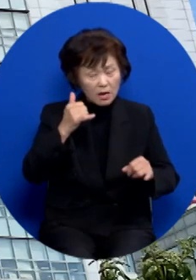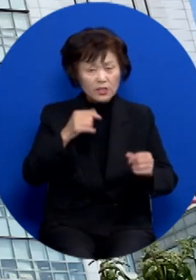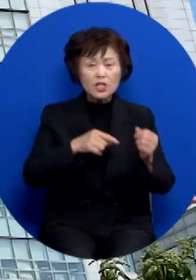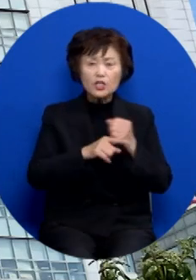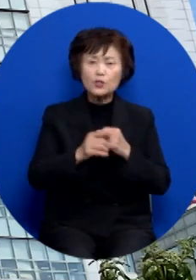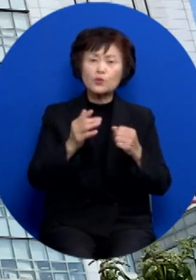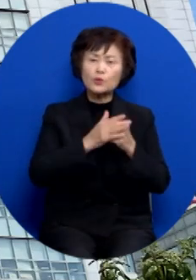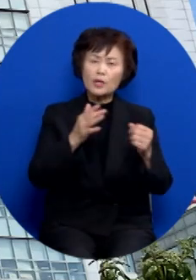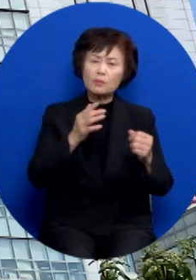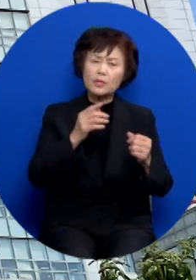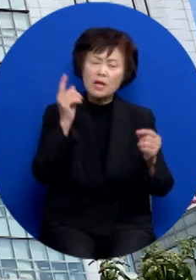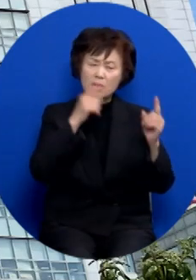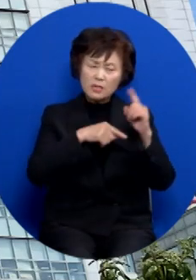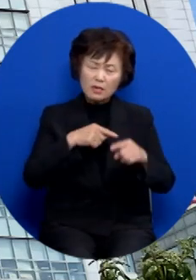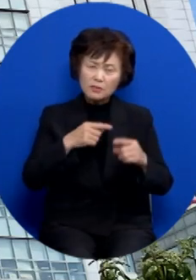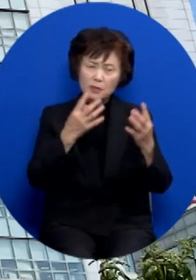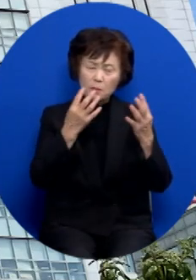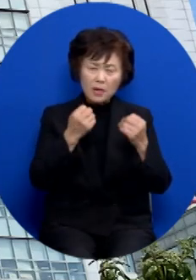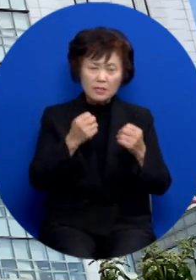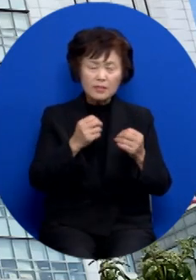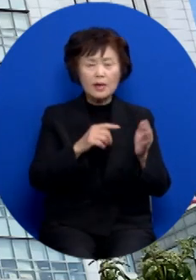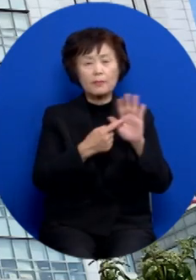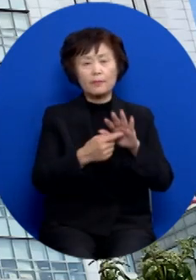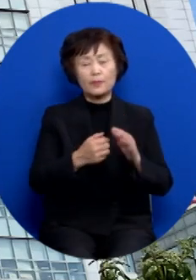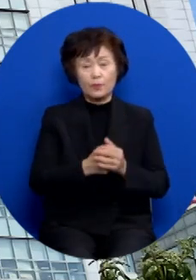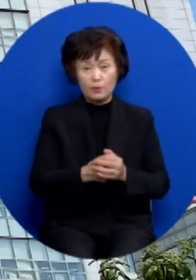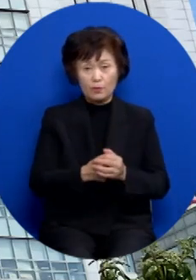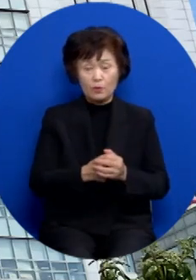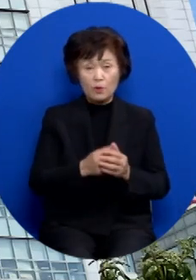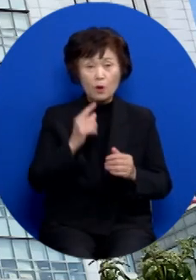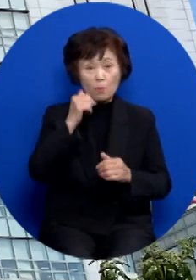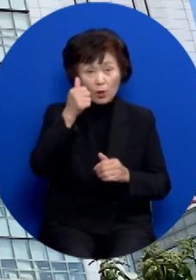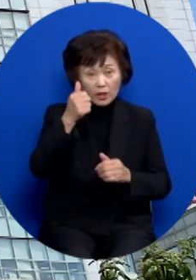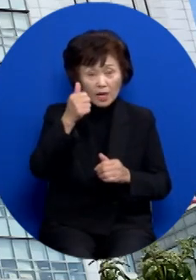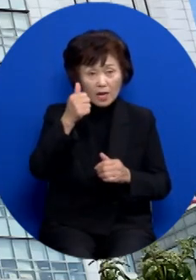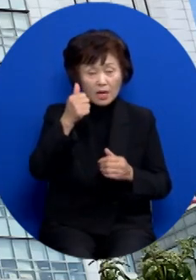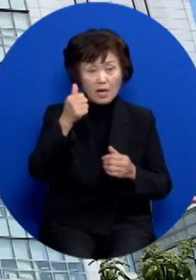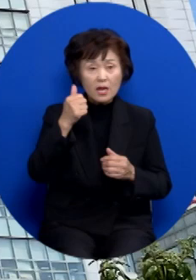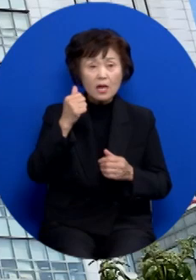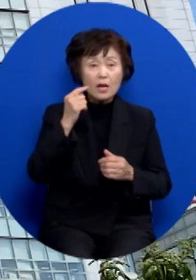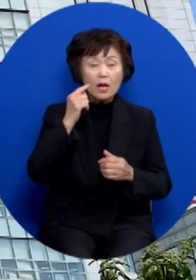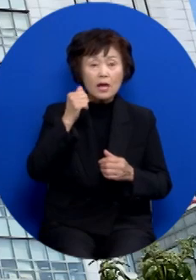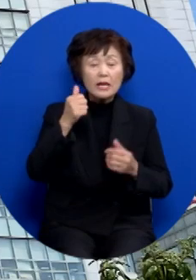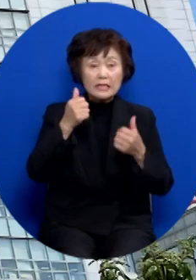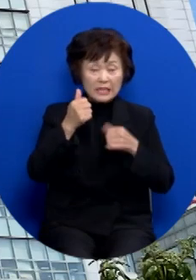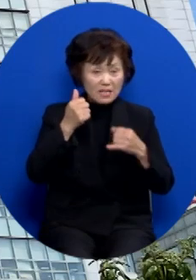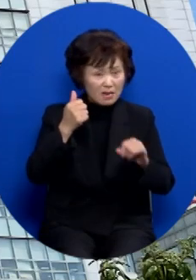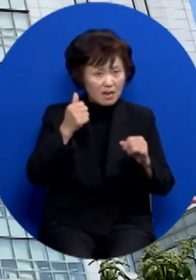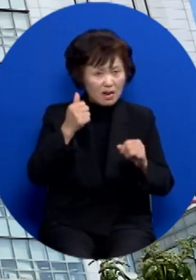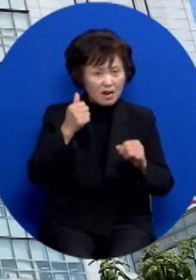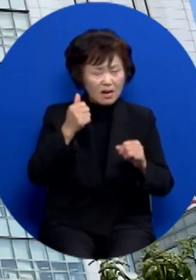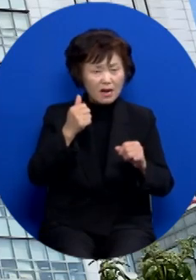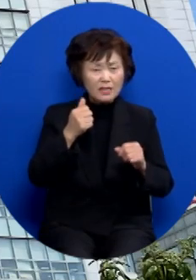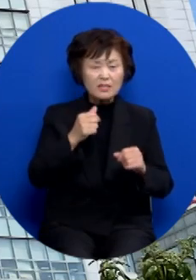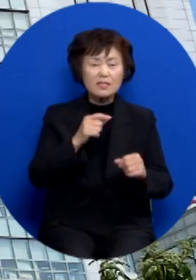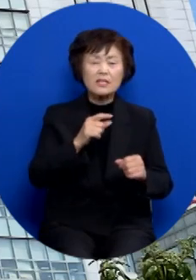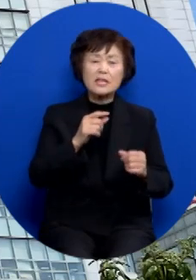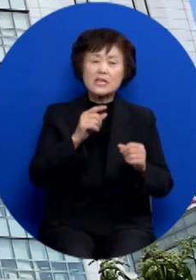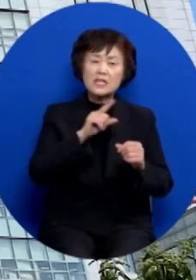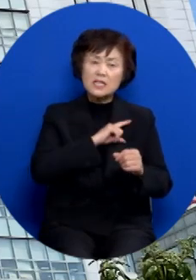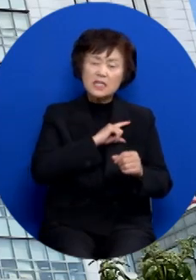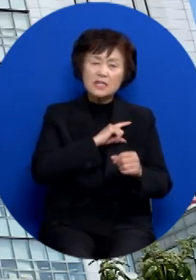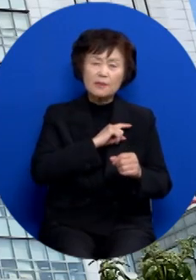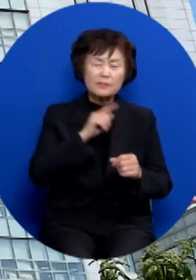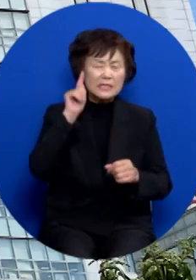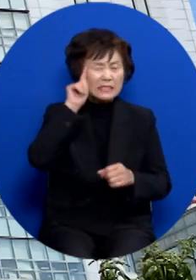것으로 나타났습니다. 목회데이터 연구소는 목회자의 자녀라는 수식어가 따라붙는 스트레스와 상처와 목회자가